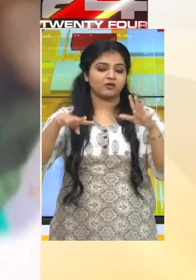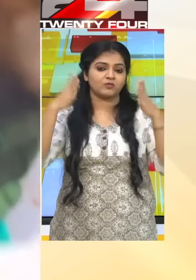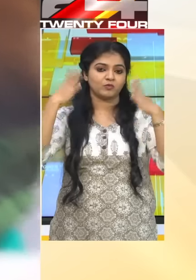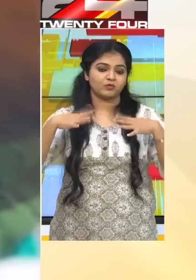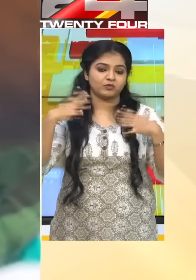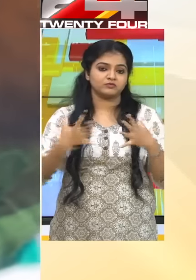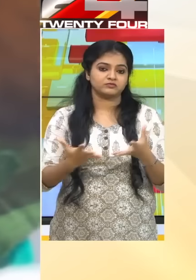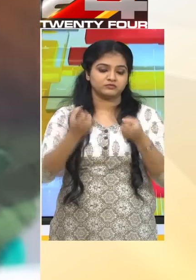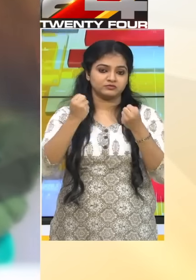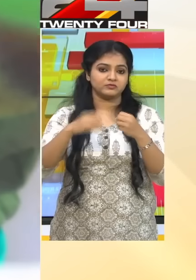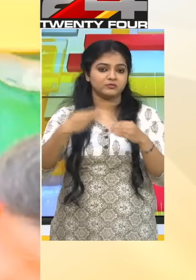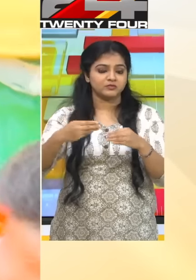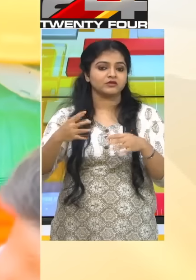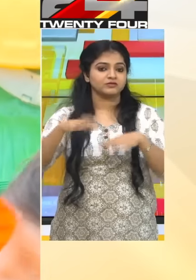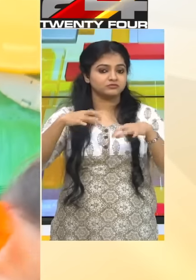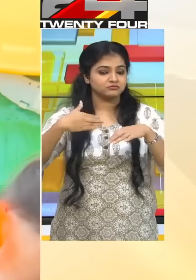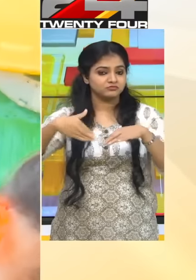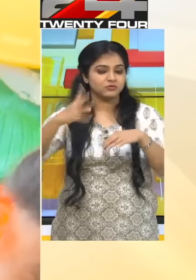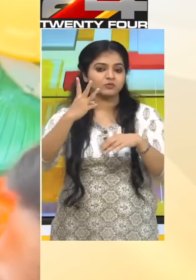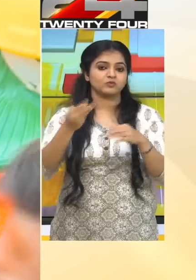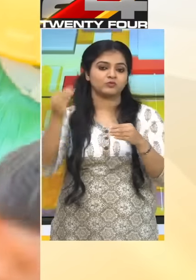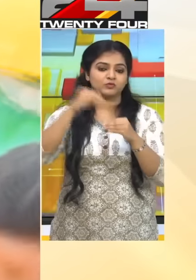കിട്ടി പിന്നീട് പല